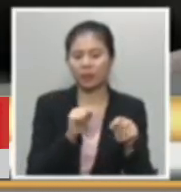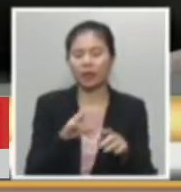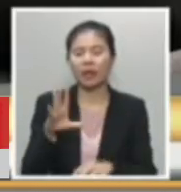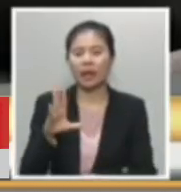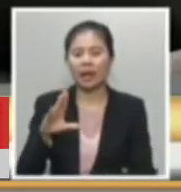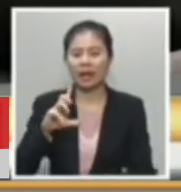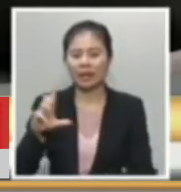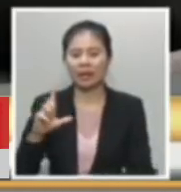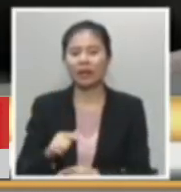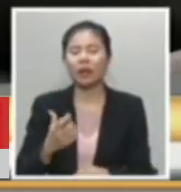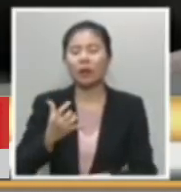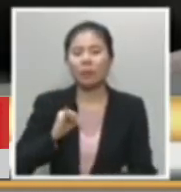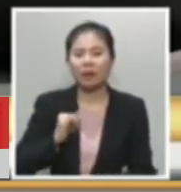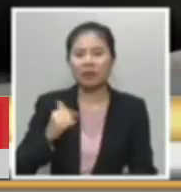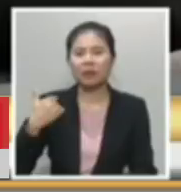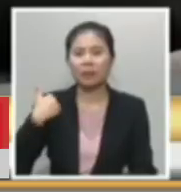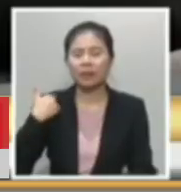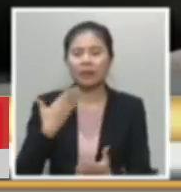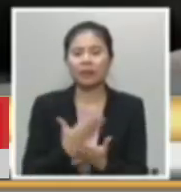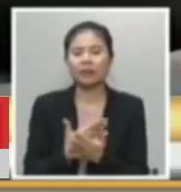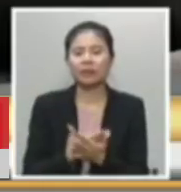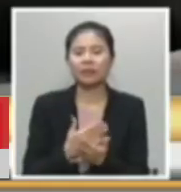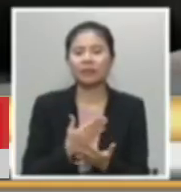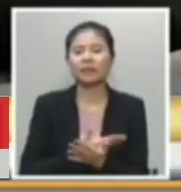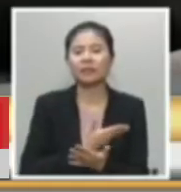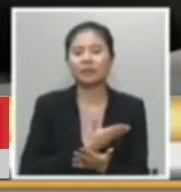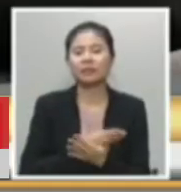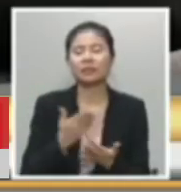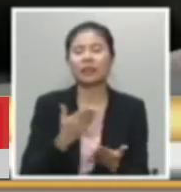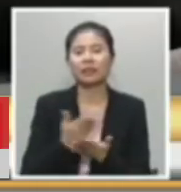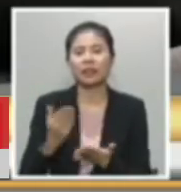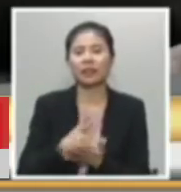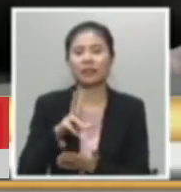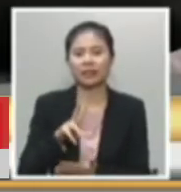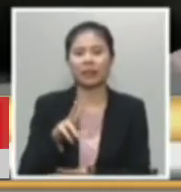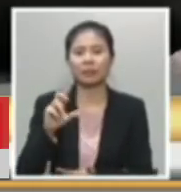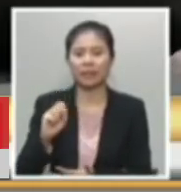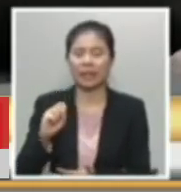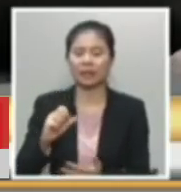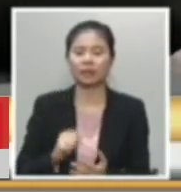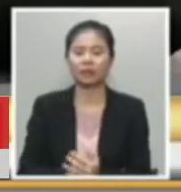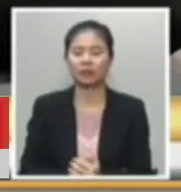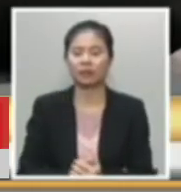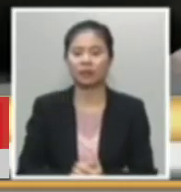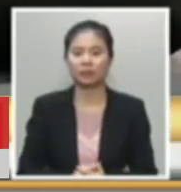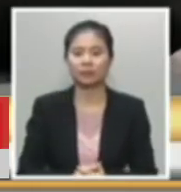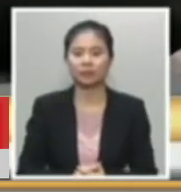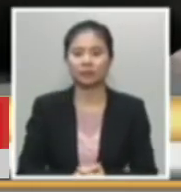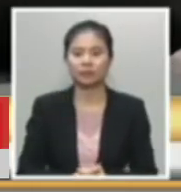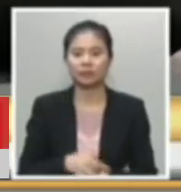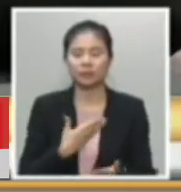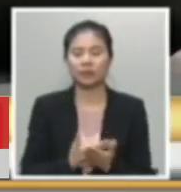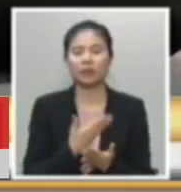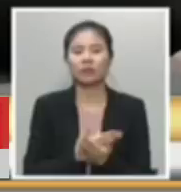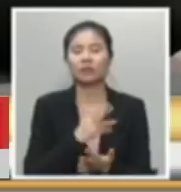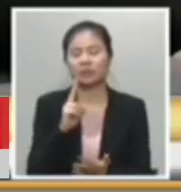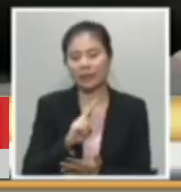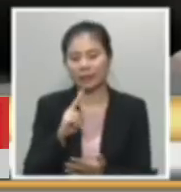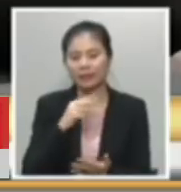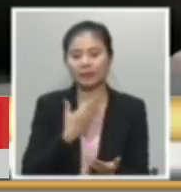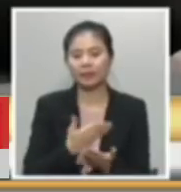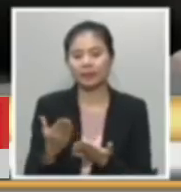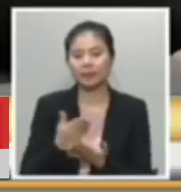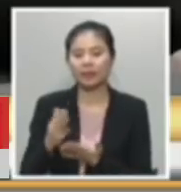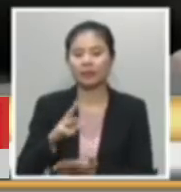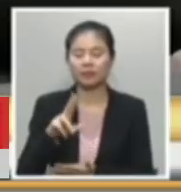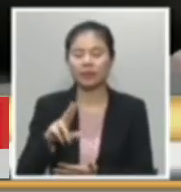งินได้3ล้านขออภัยฮะ3แสนอย่าว่าแต่3ล้านนะครับ3แสนครับเพราะโครง